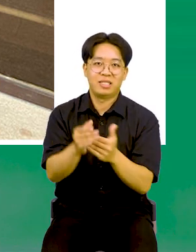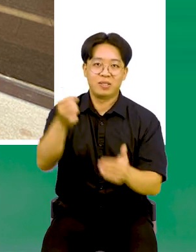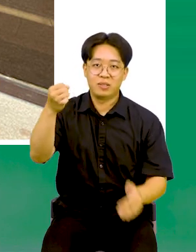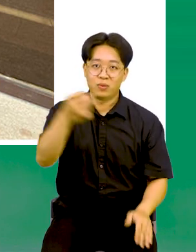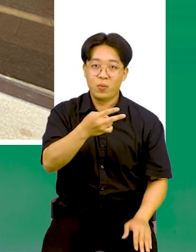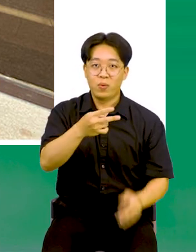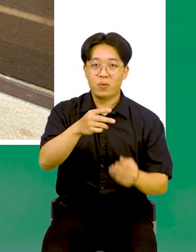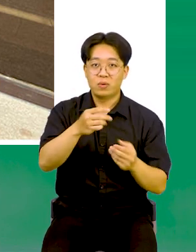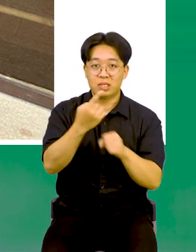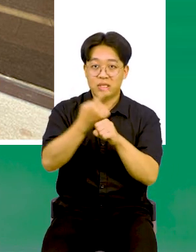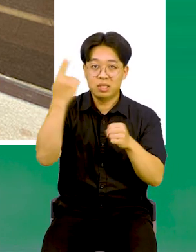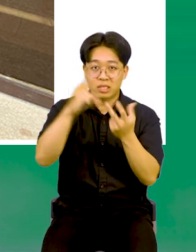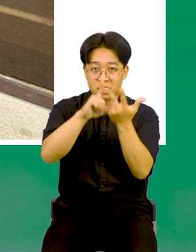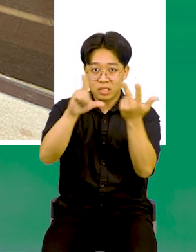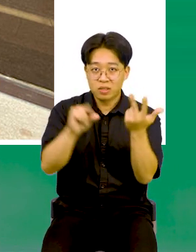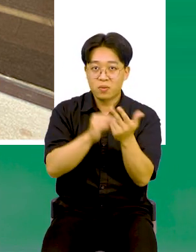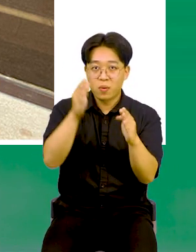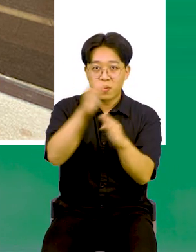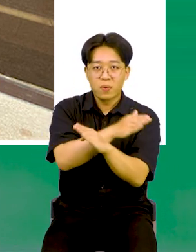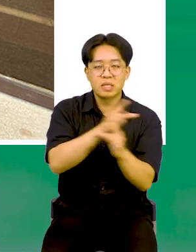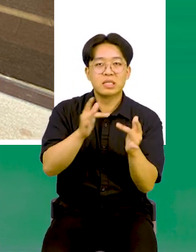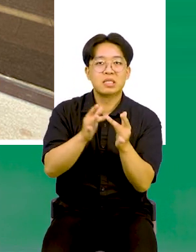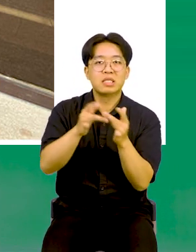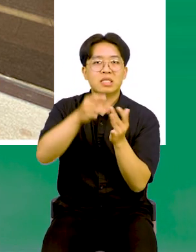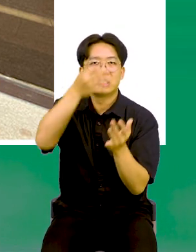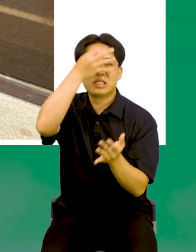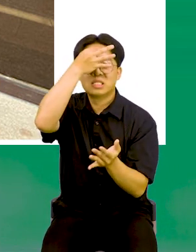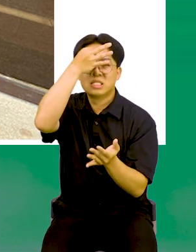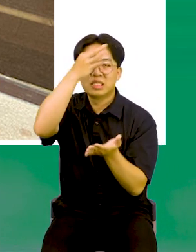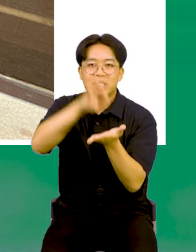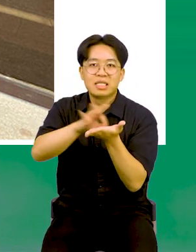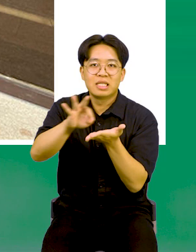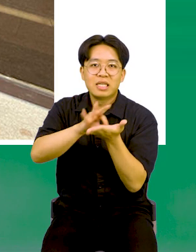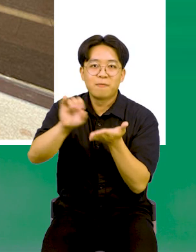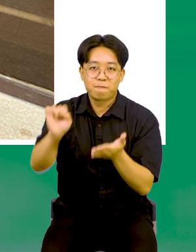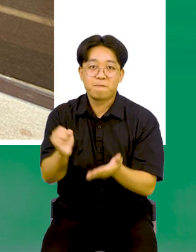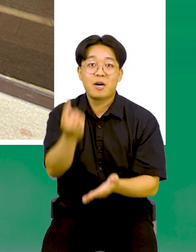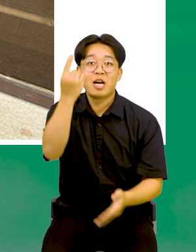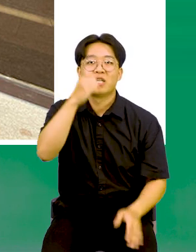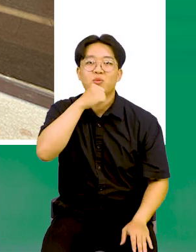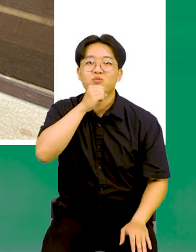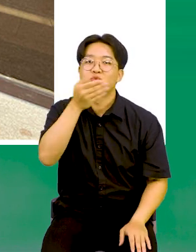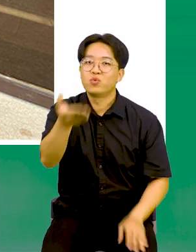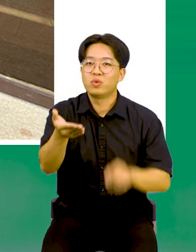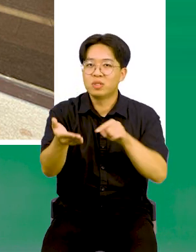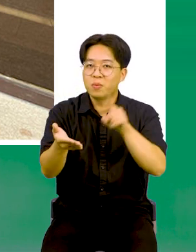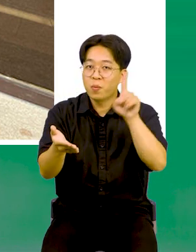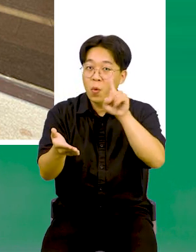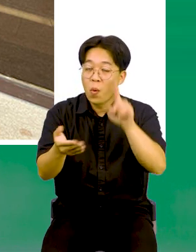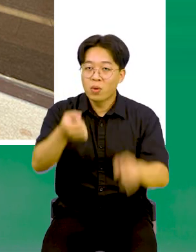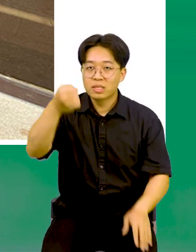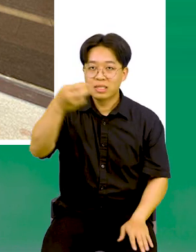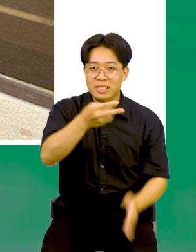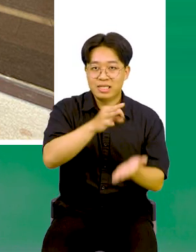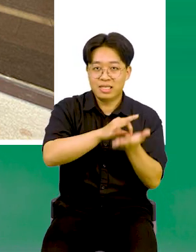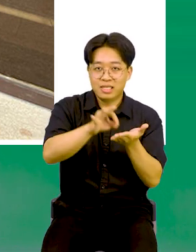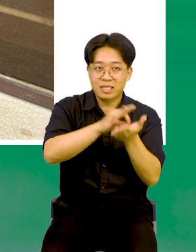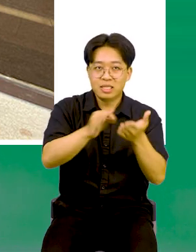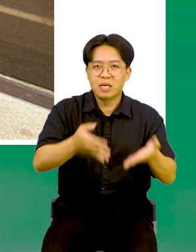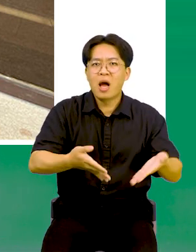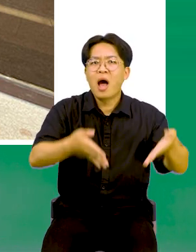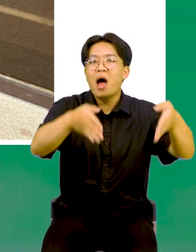사물 인터넷 기술을 적용해서 이용자에게 물품 교환 포인트를 제공하는 인센티브형 재활용품 무인